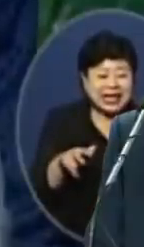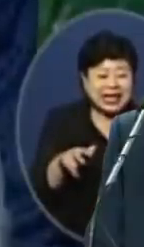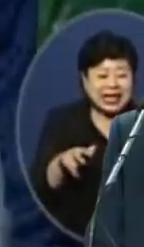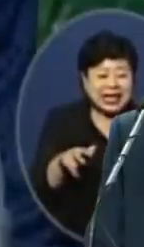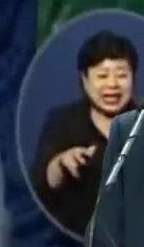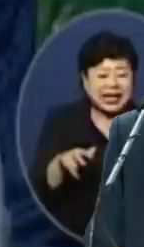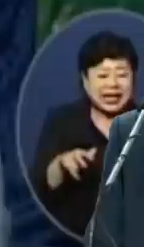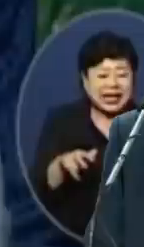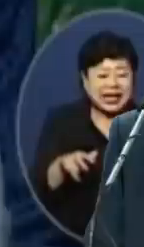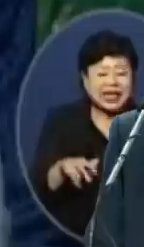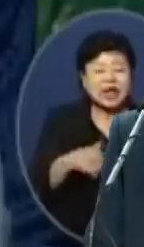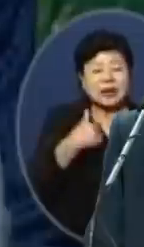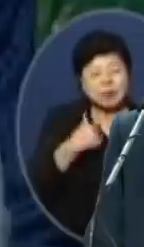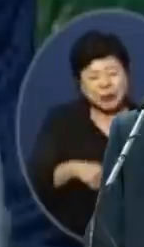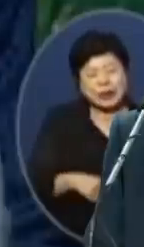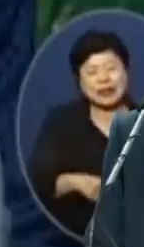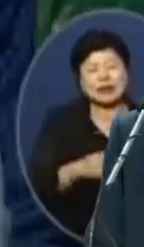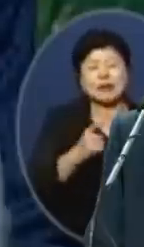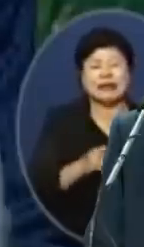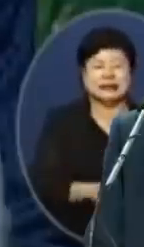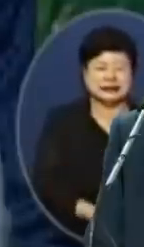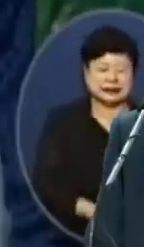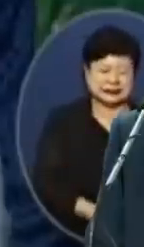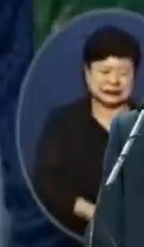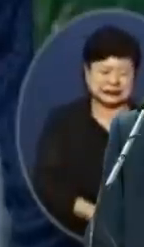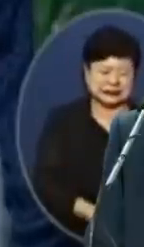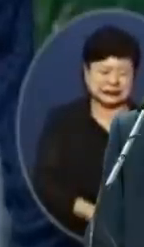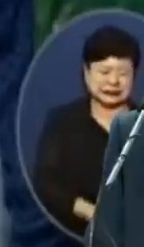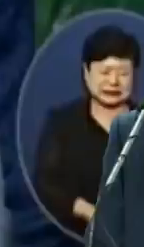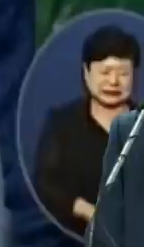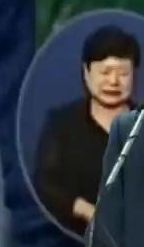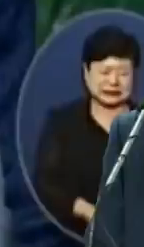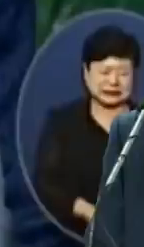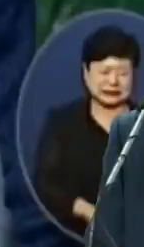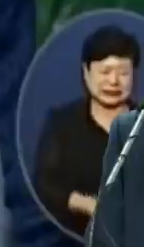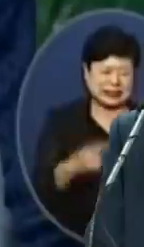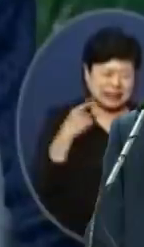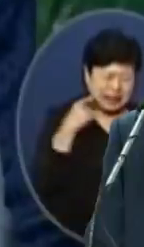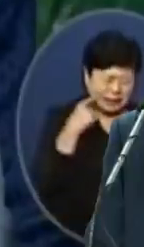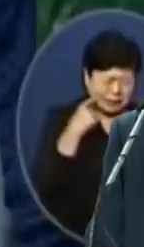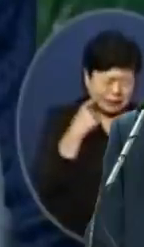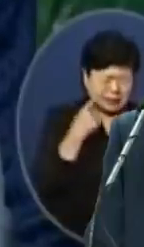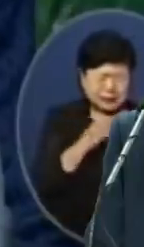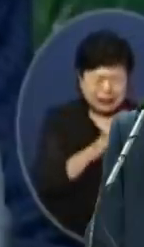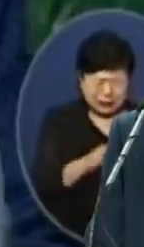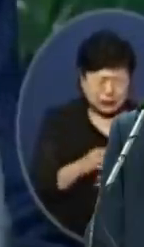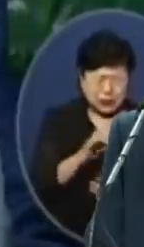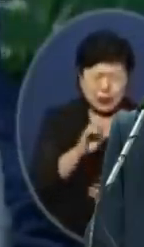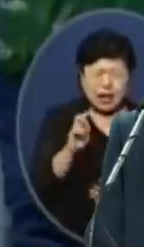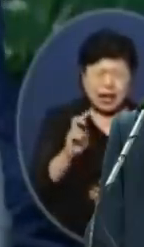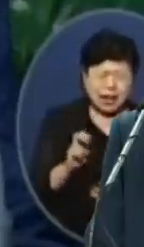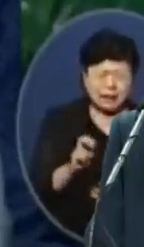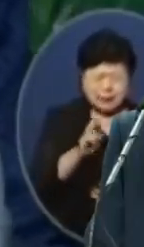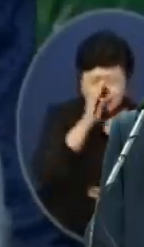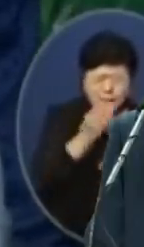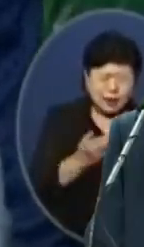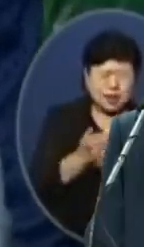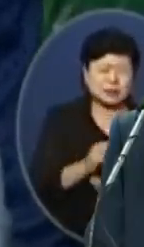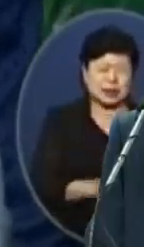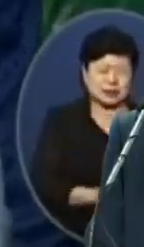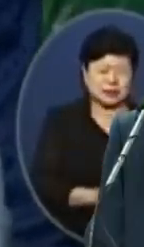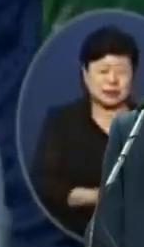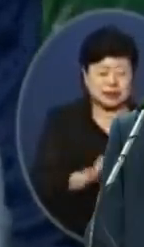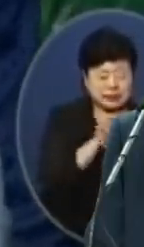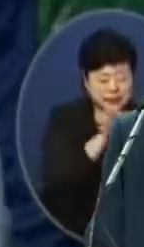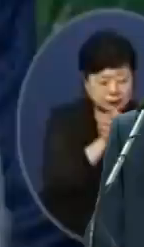우리도 포기하니까 당신도 포기하십시오. 어제 어디 암이 안 뻗은 데가 없습니다. 그런데 그가 기도를